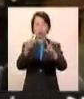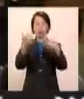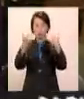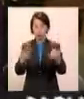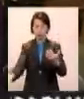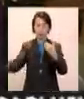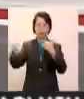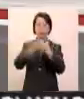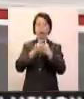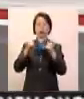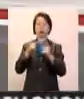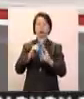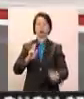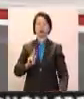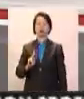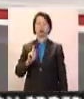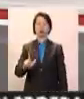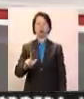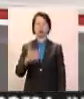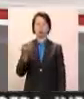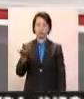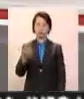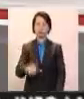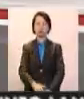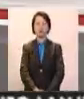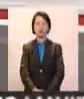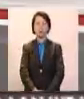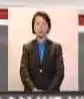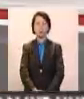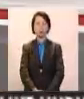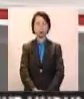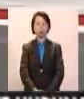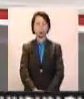bersama dengan Wan Lukman dan juga Norma Zalina di Angkasa Puri.